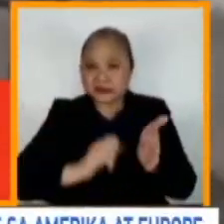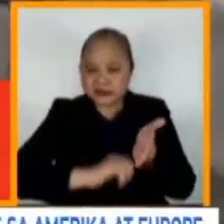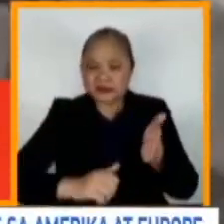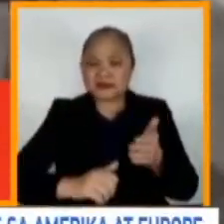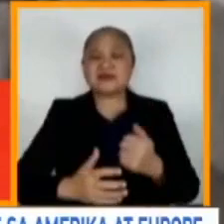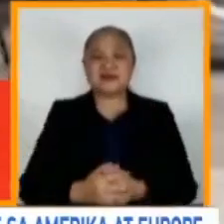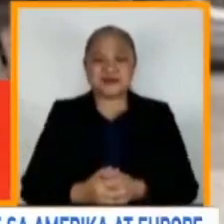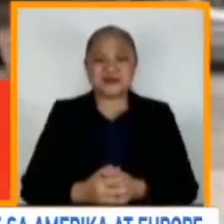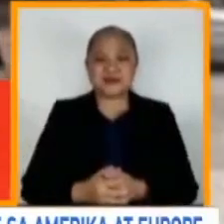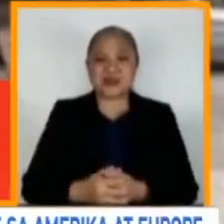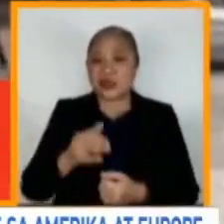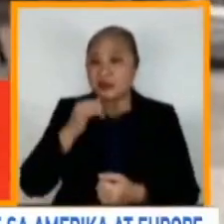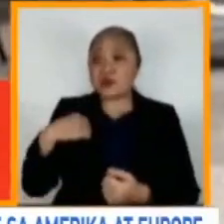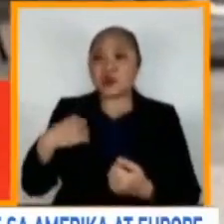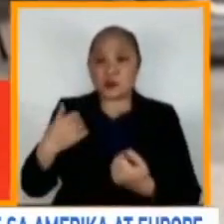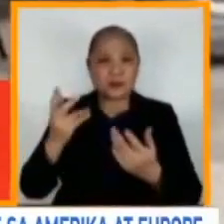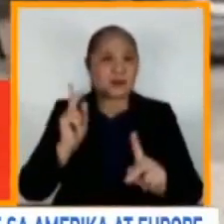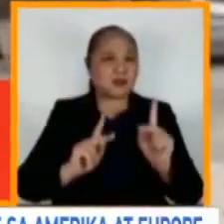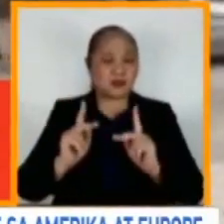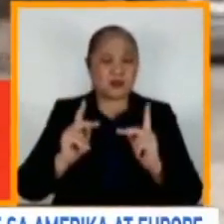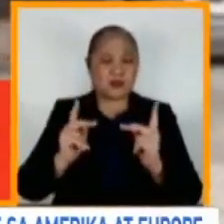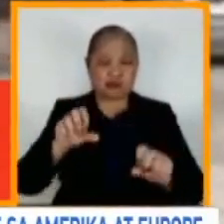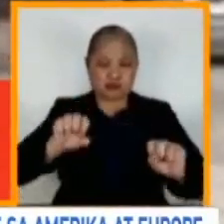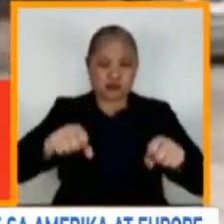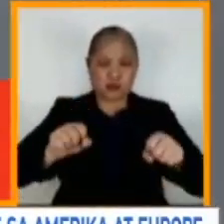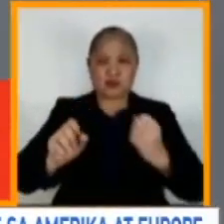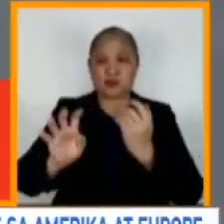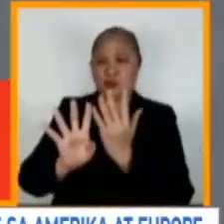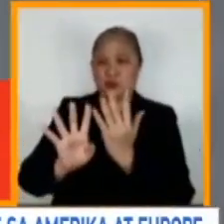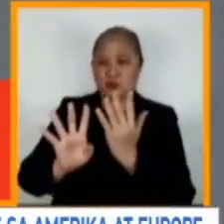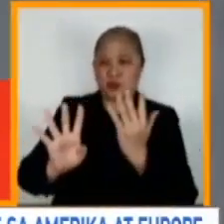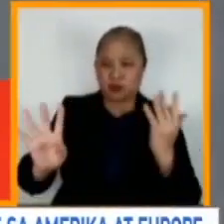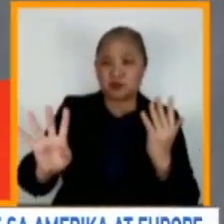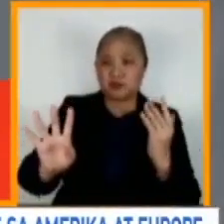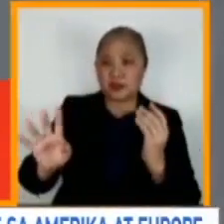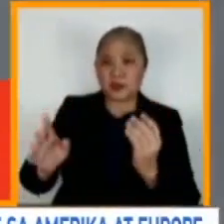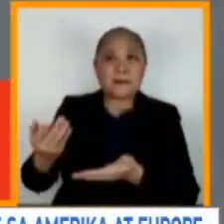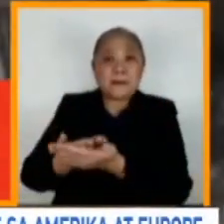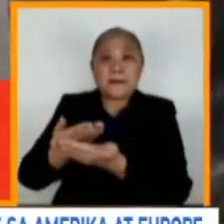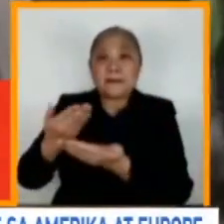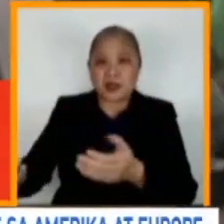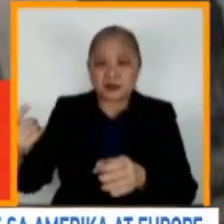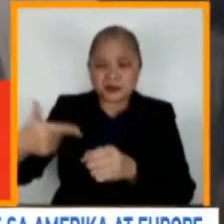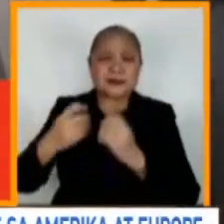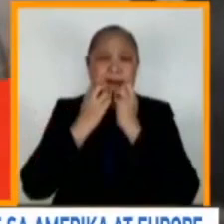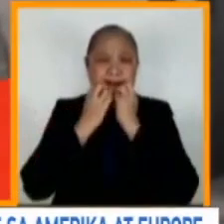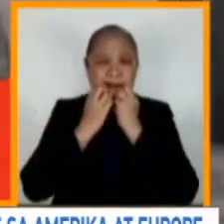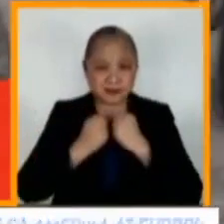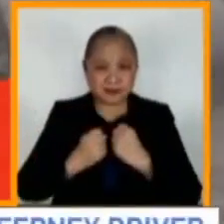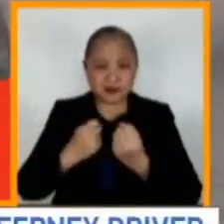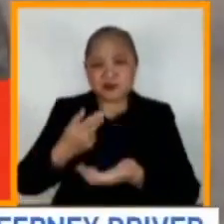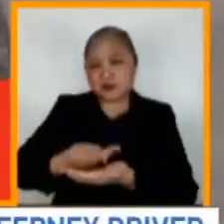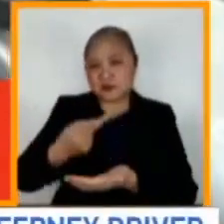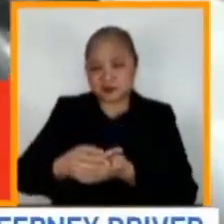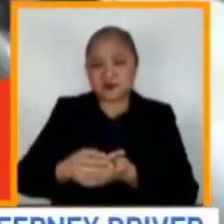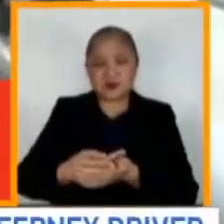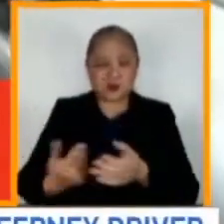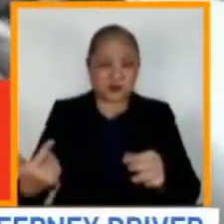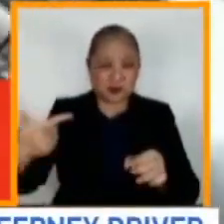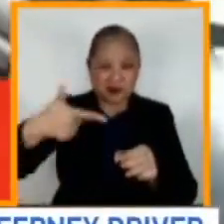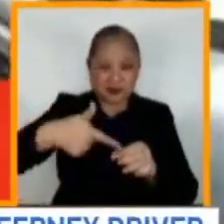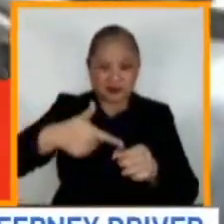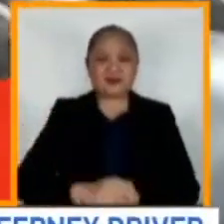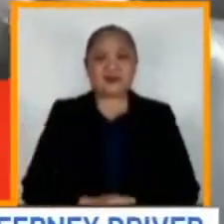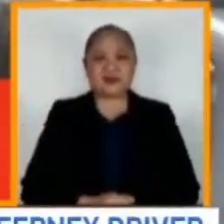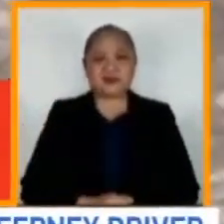ng maraming motorista upang samantalahin ang matitipid nila sa presyo ng gasolina. May mga motorista na galing pa sa ibang bayan